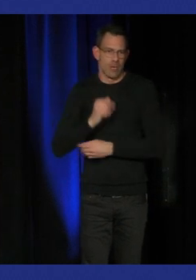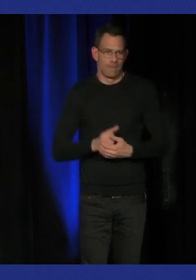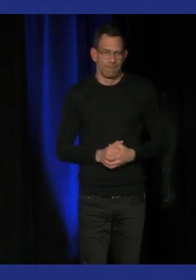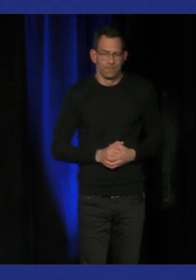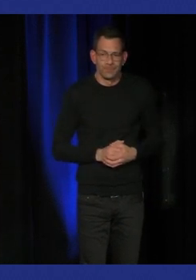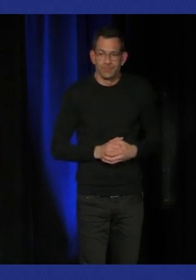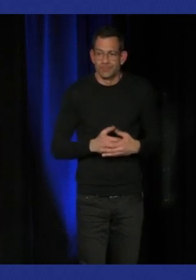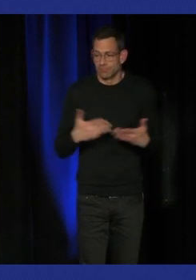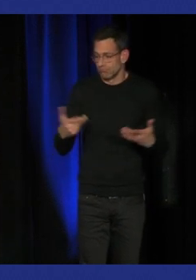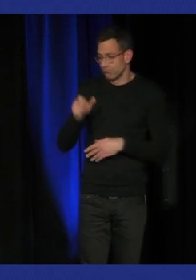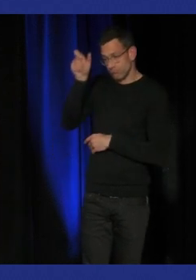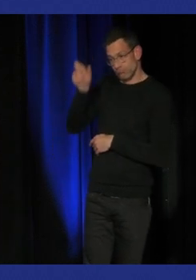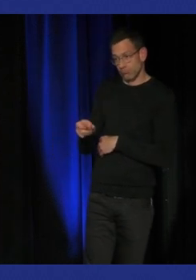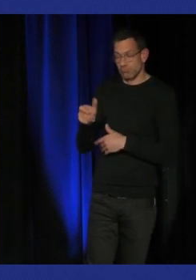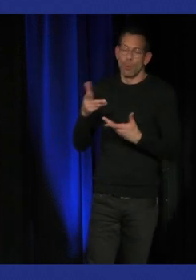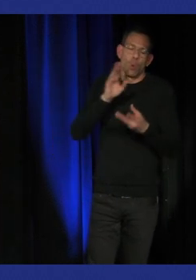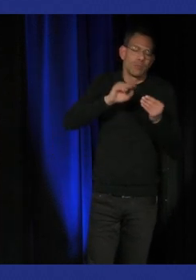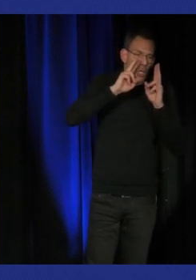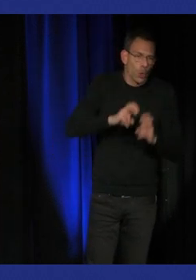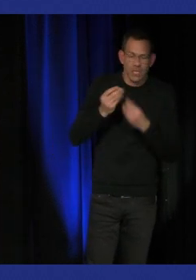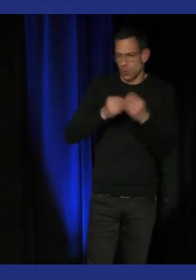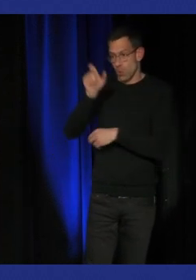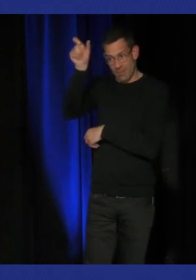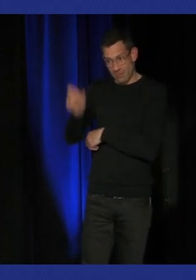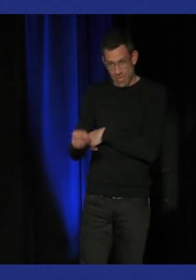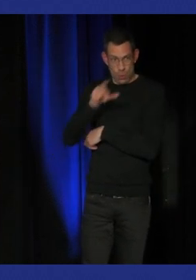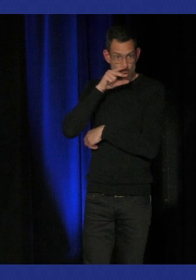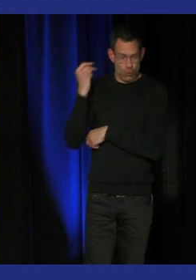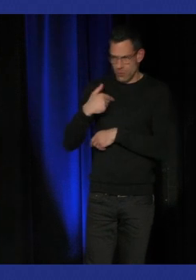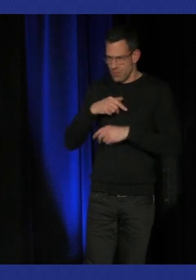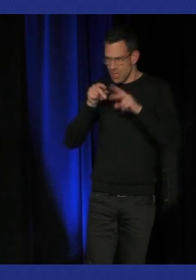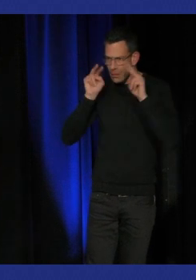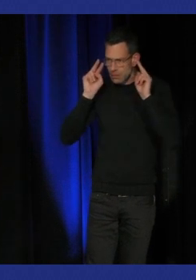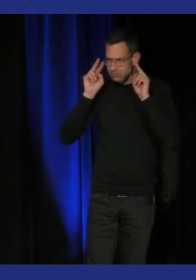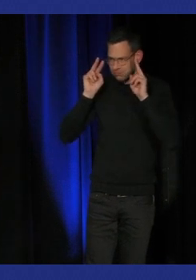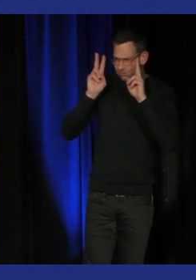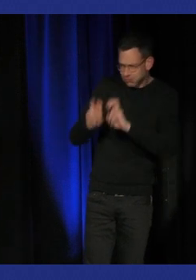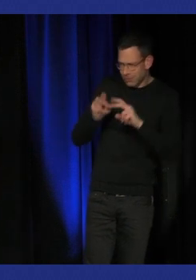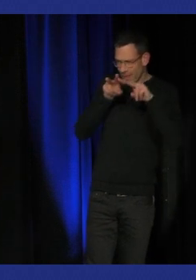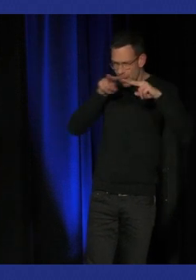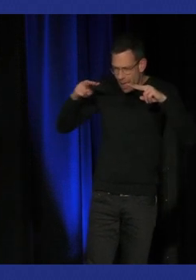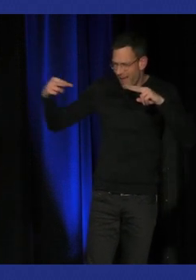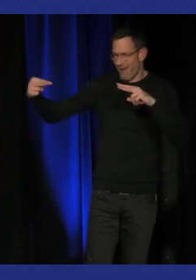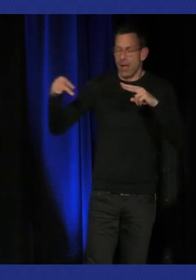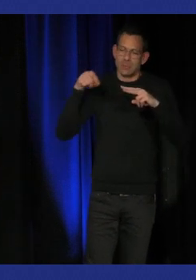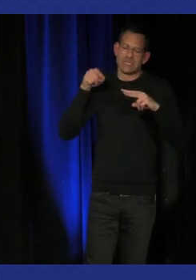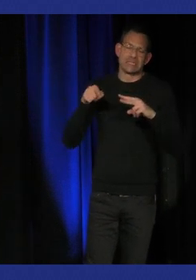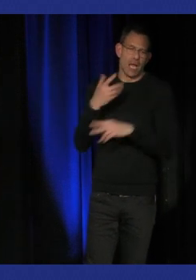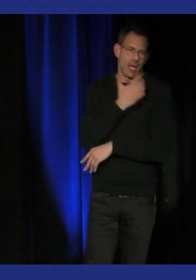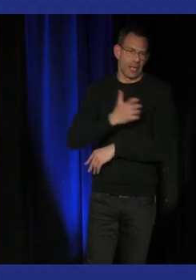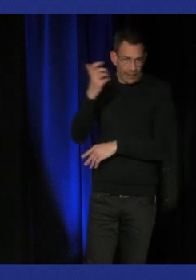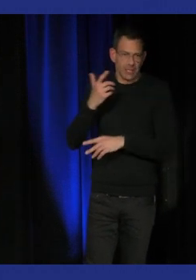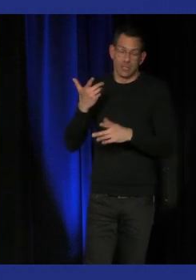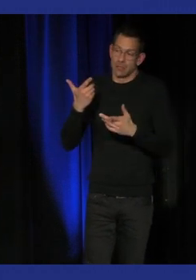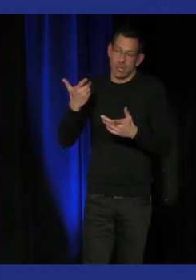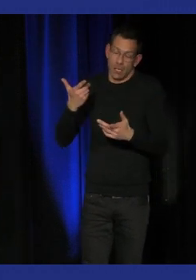s'intéresser à un être ou à un objet de manière plurielle est évidemment une richesse et une nécessité. Par